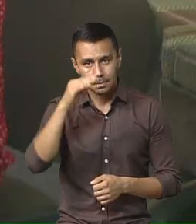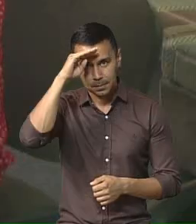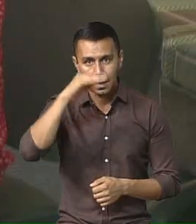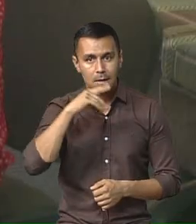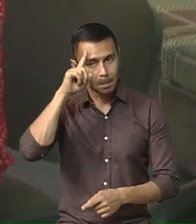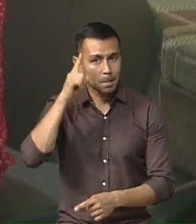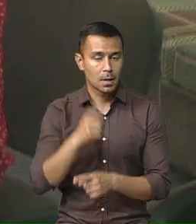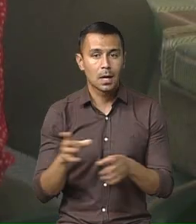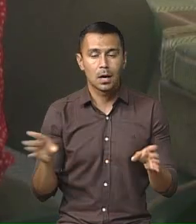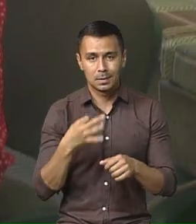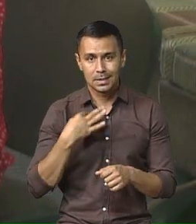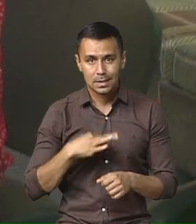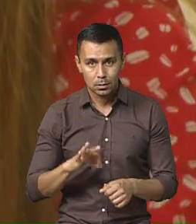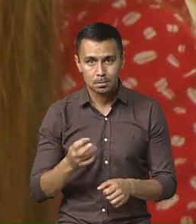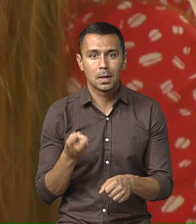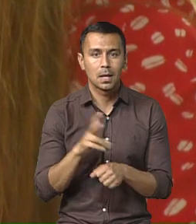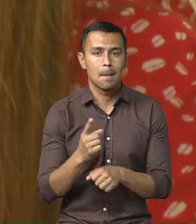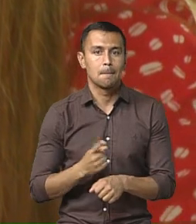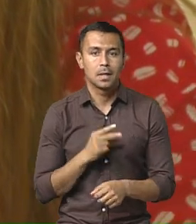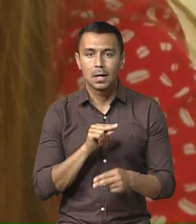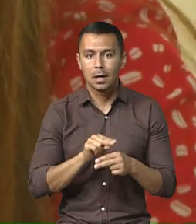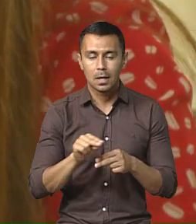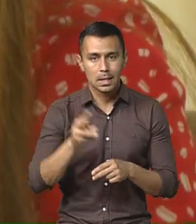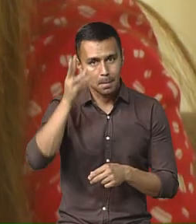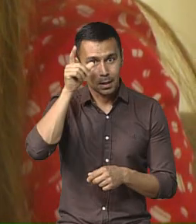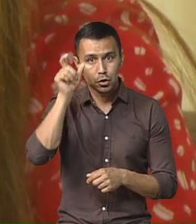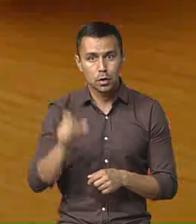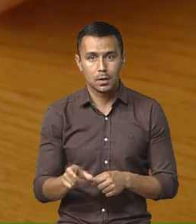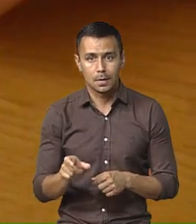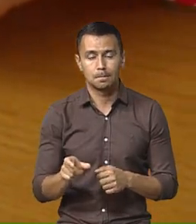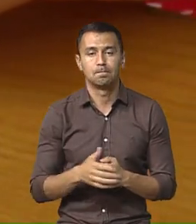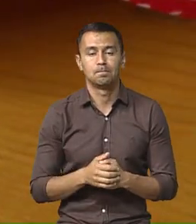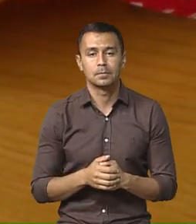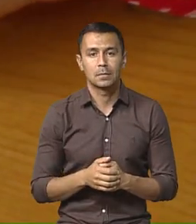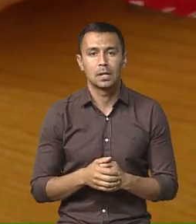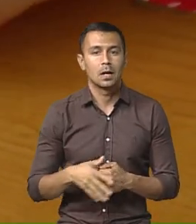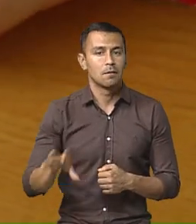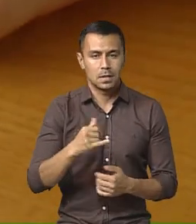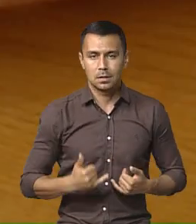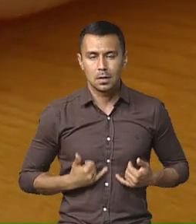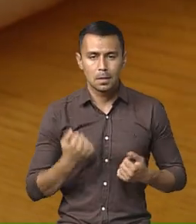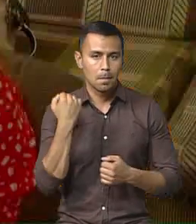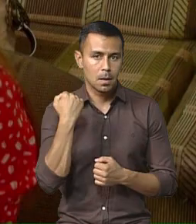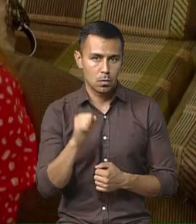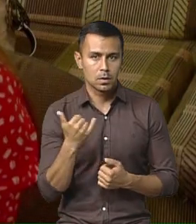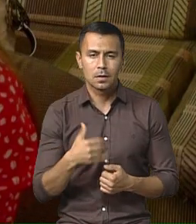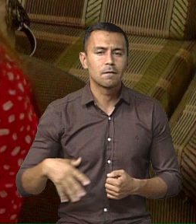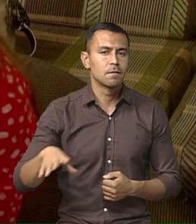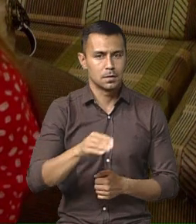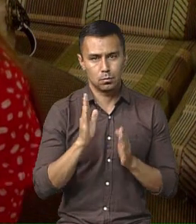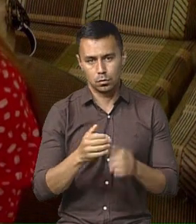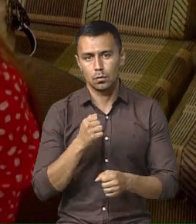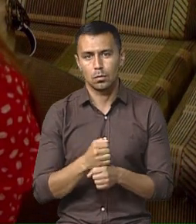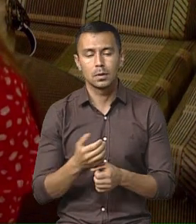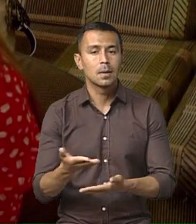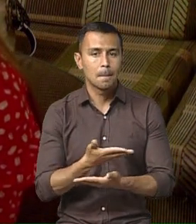брата. Разом із сином Захаром прийшла на майстер-клас хмельничанка Леся Тучапська. Все заради перемоги, напевно, зараз всі будуть робити.